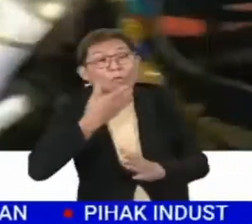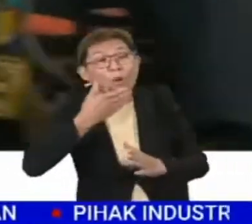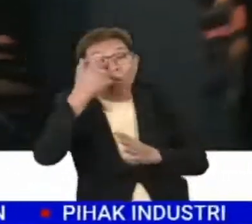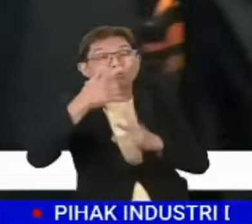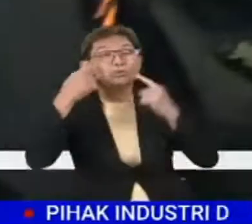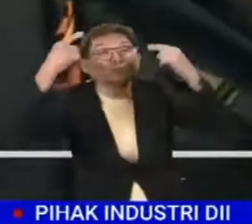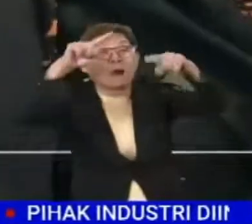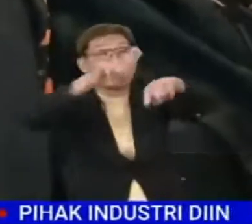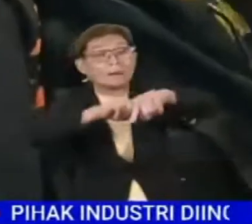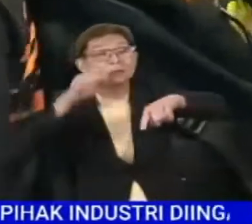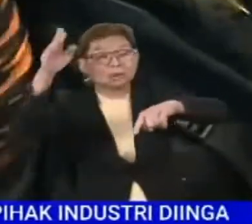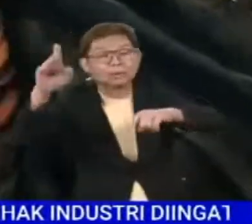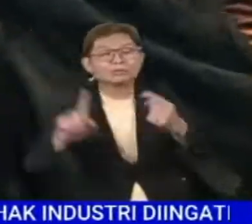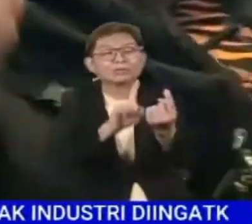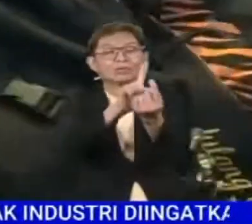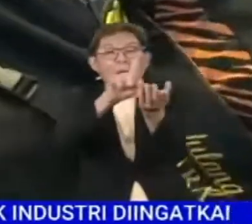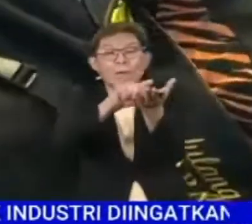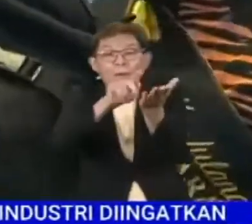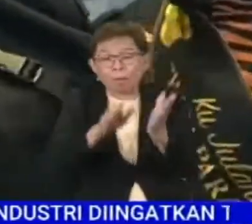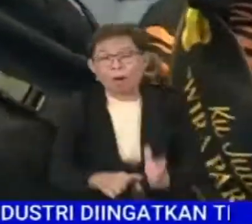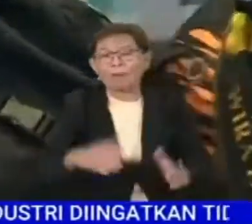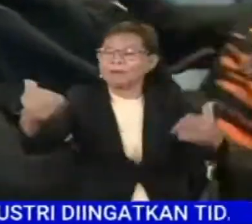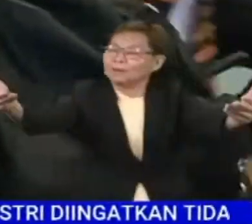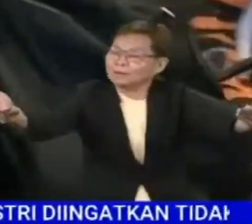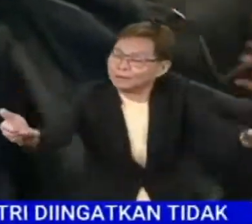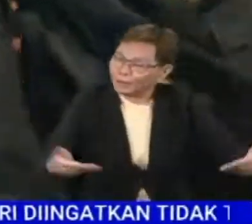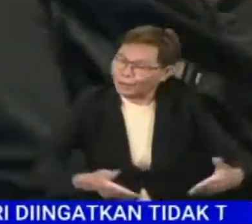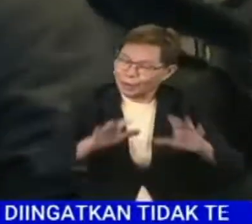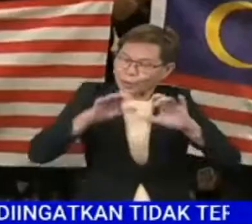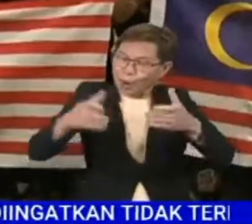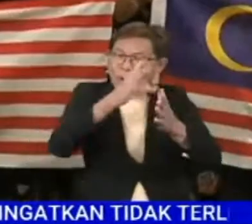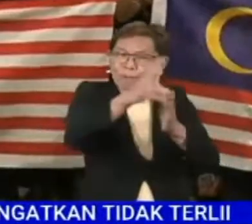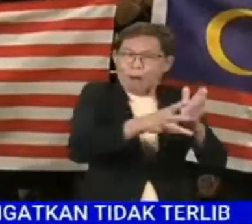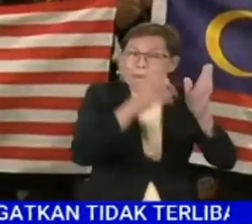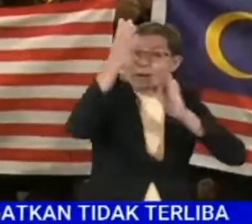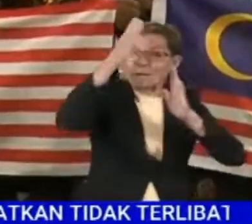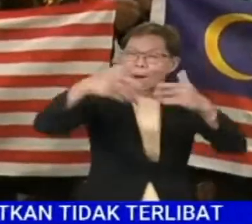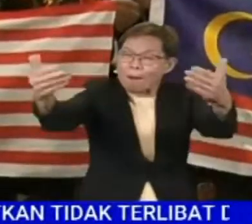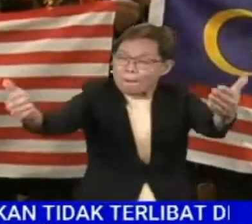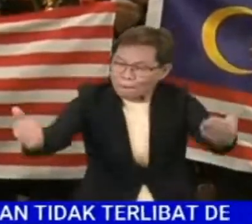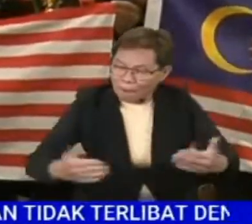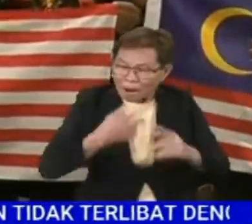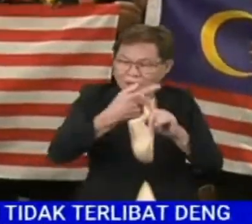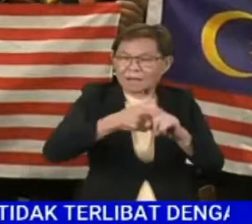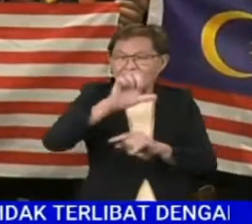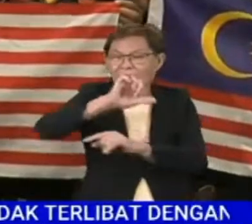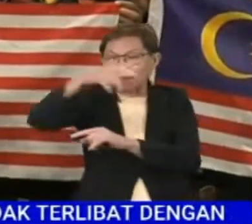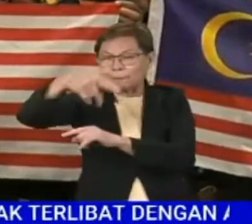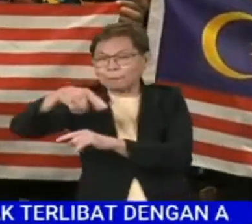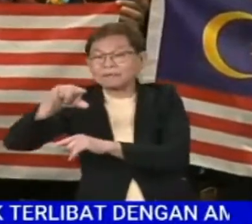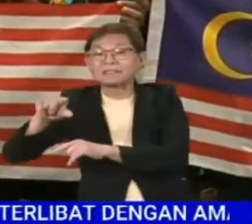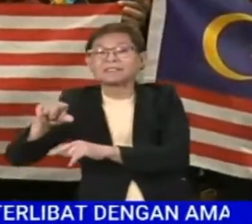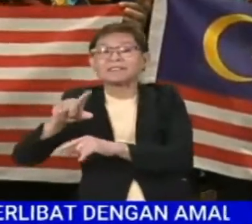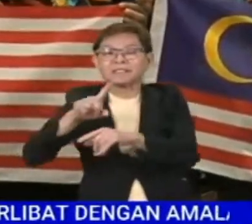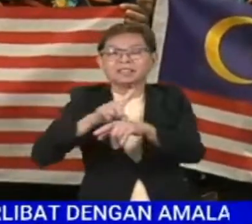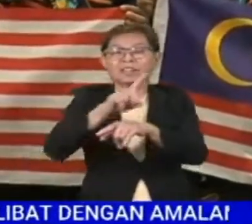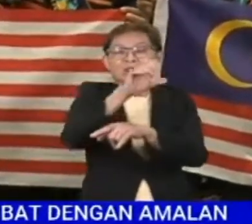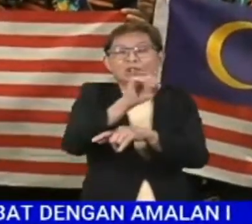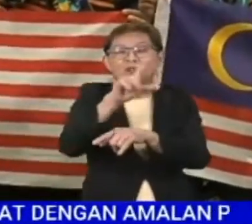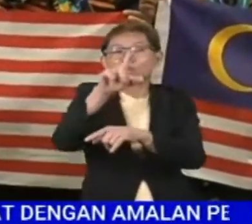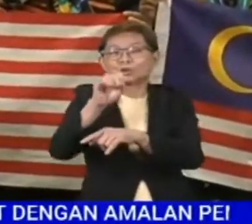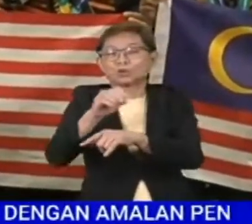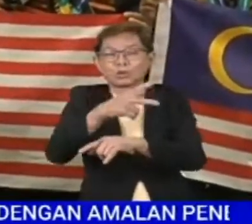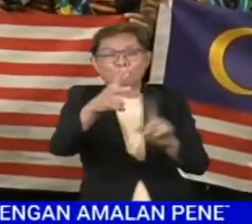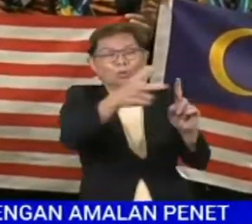pada masa hadapan beliau ditemui media selepas menyambut kepulangan kontinjen para negara yang pulang dari fpg di Solo Indonesia